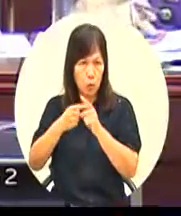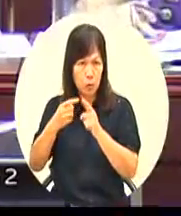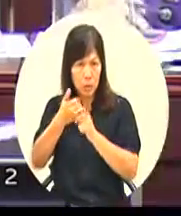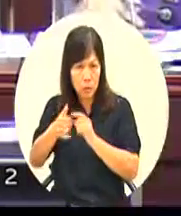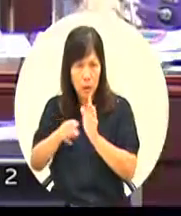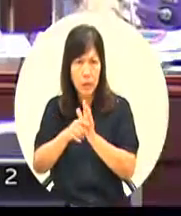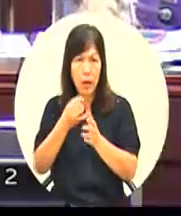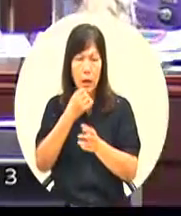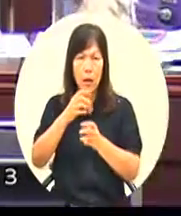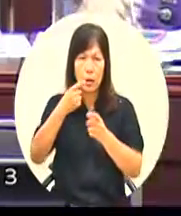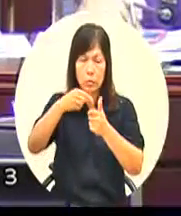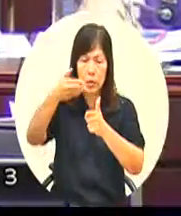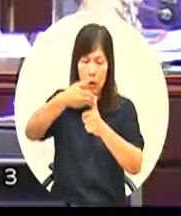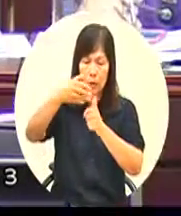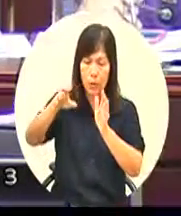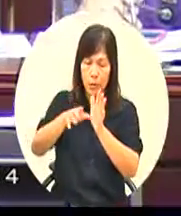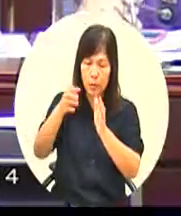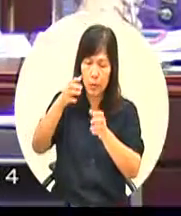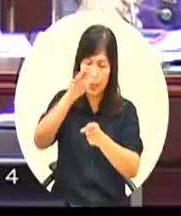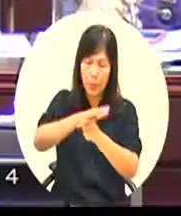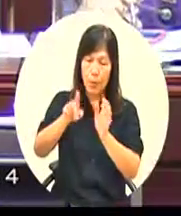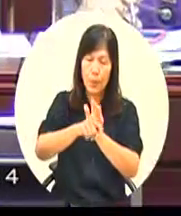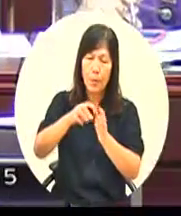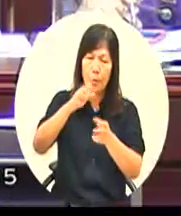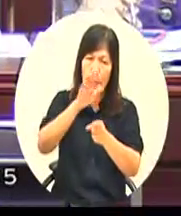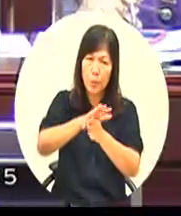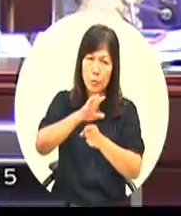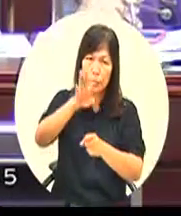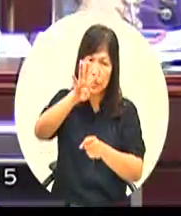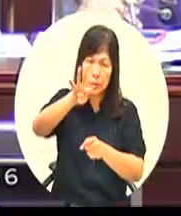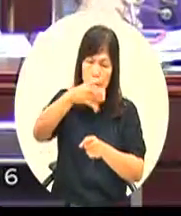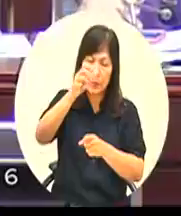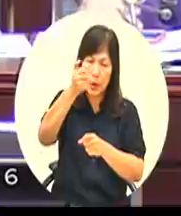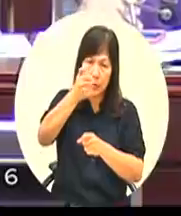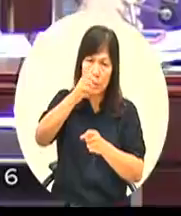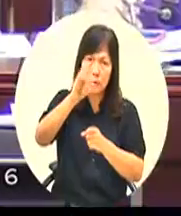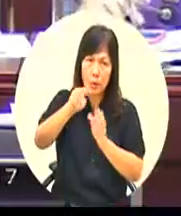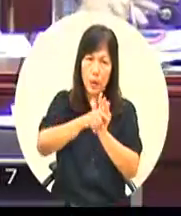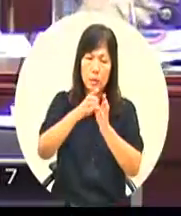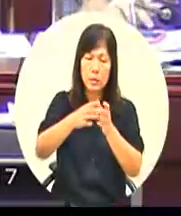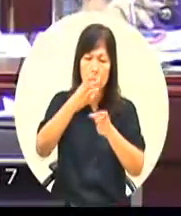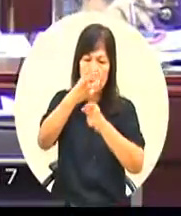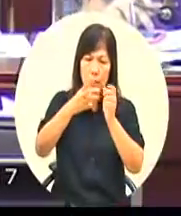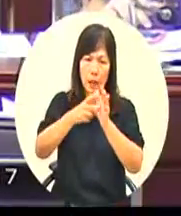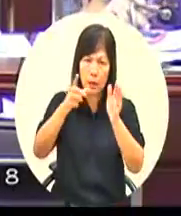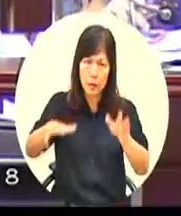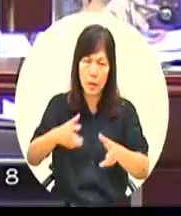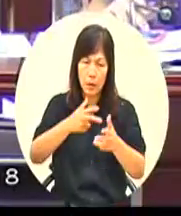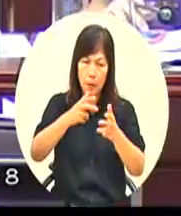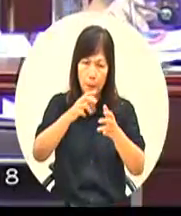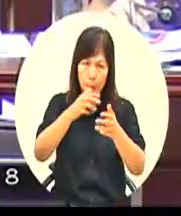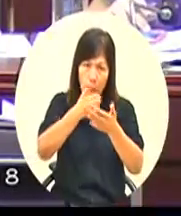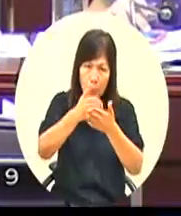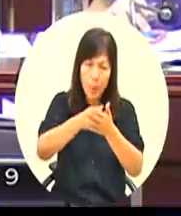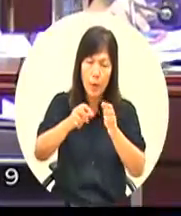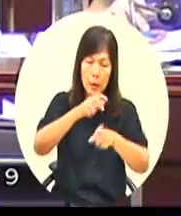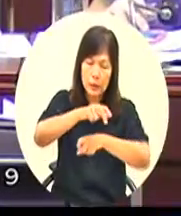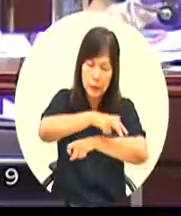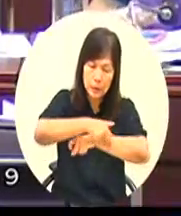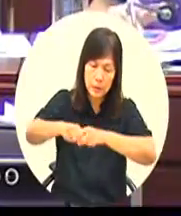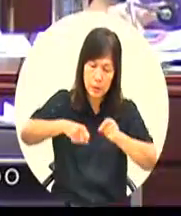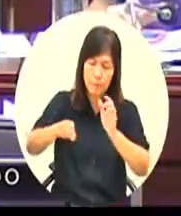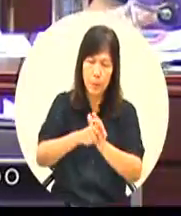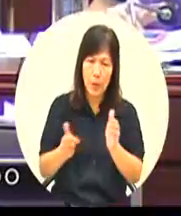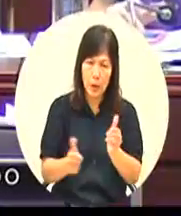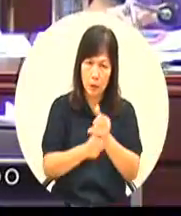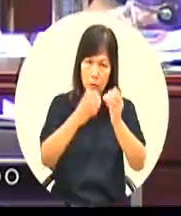助450万，在这个图形里头会看到，我们有一个3年的布局。这个核心的这个学校示范中心